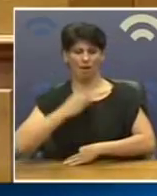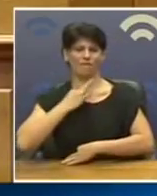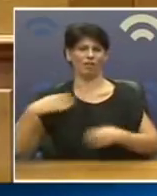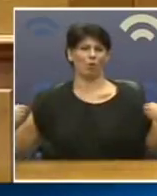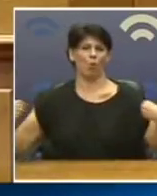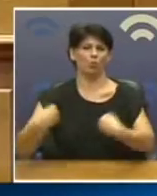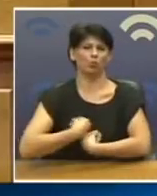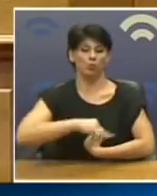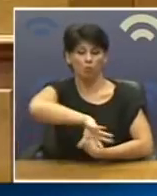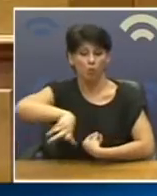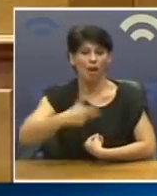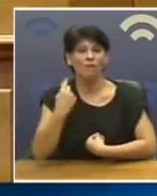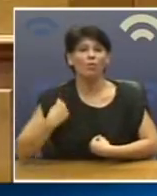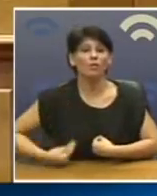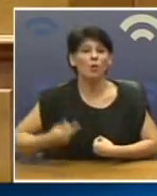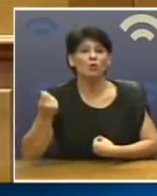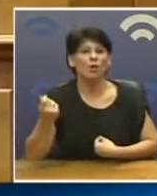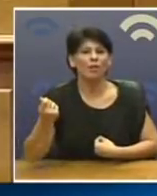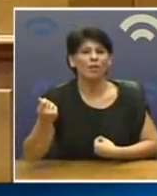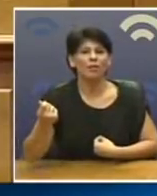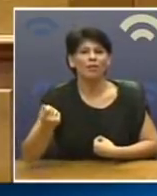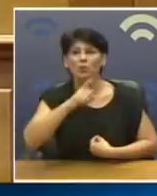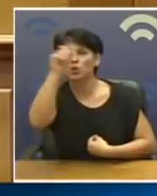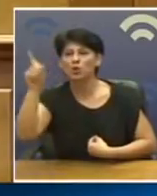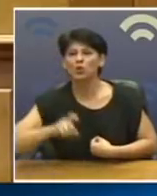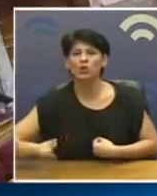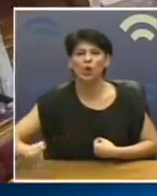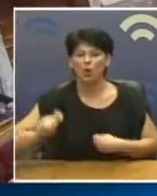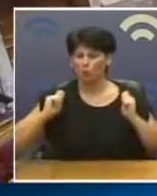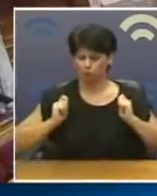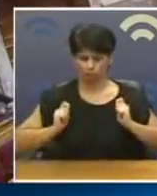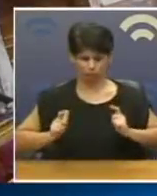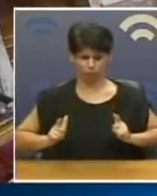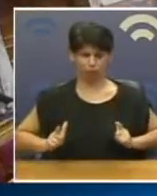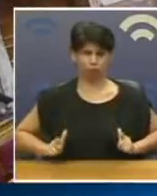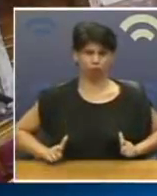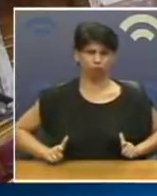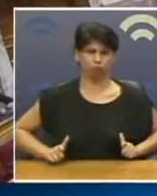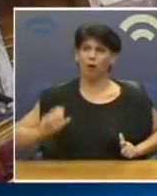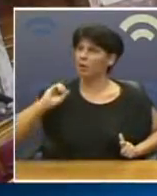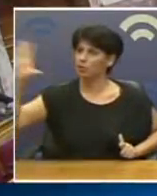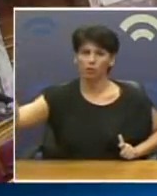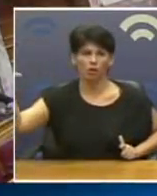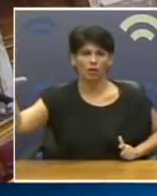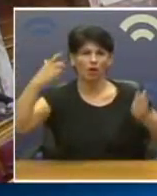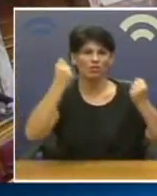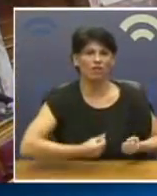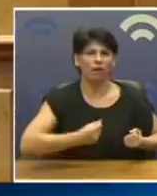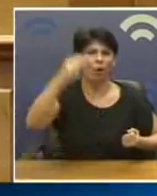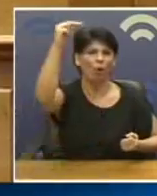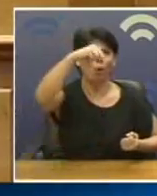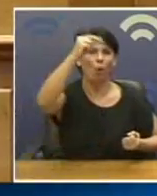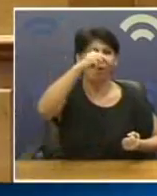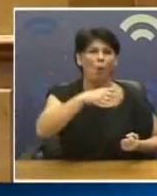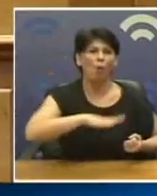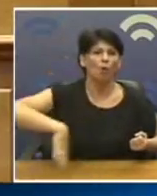που κλέβουν το δημόσιο χρήμα και περνάνε ζωή χαρισάμενοι στο εξωτερικό εισηγεία των κορόιδων.